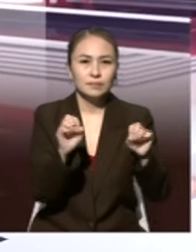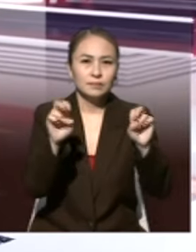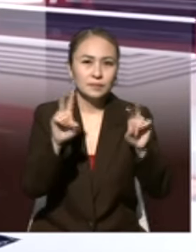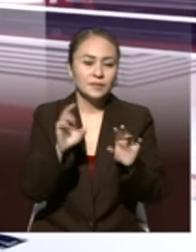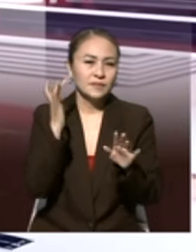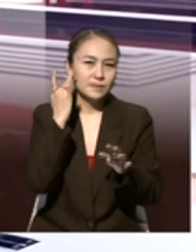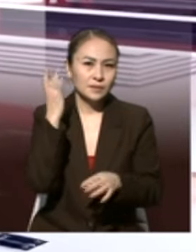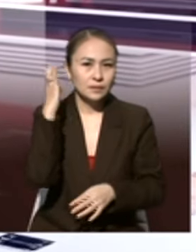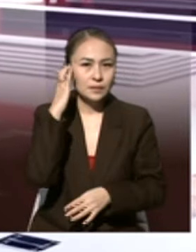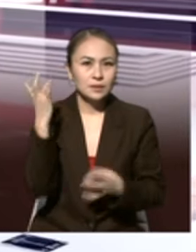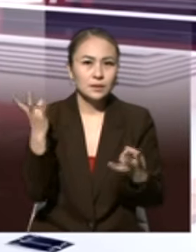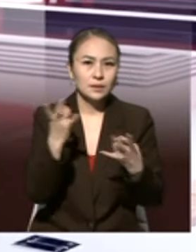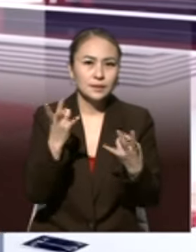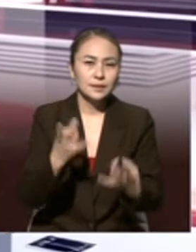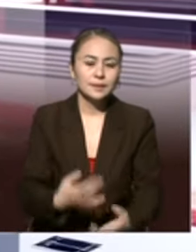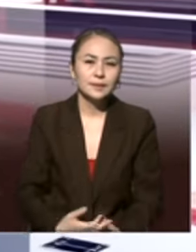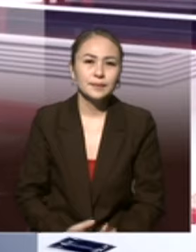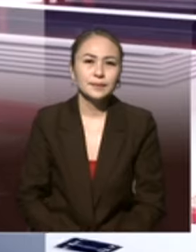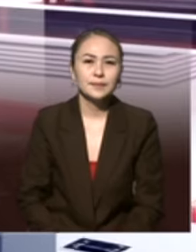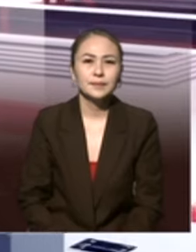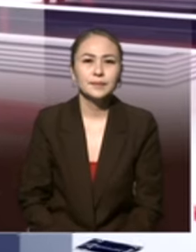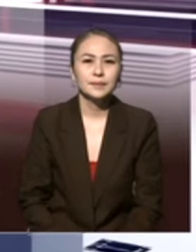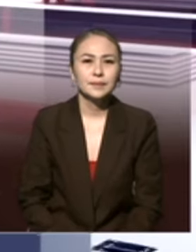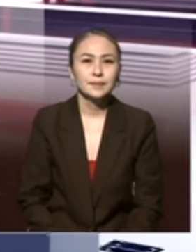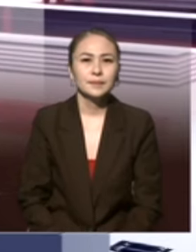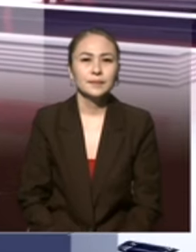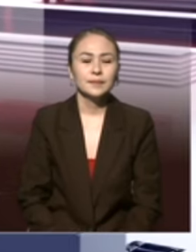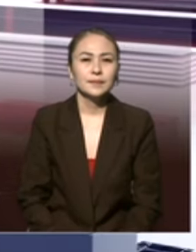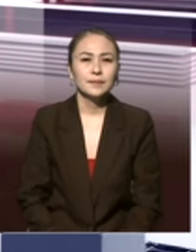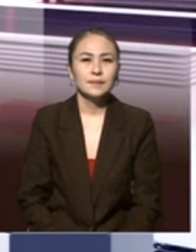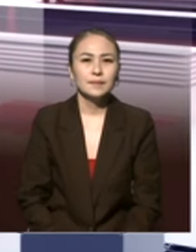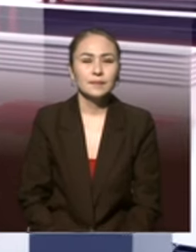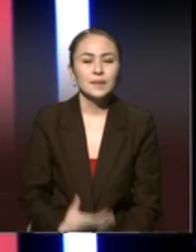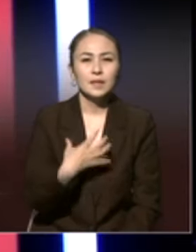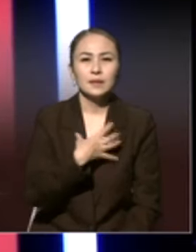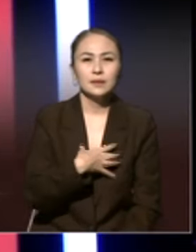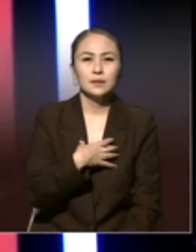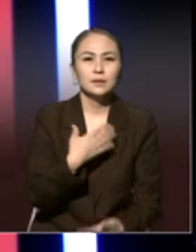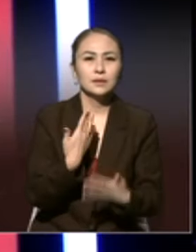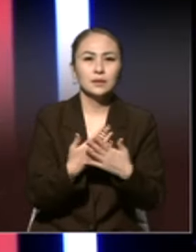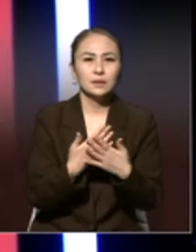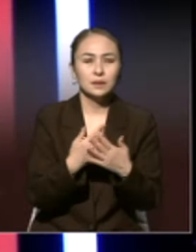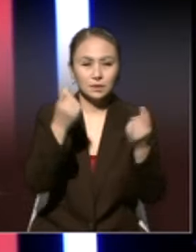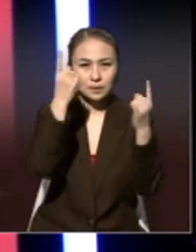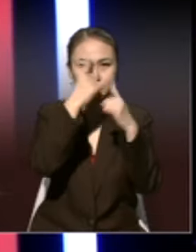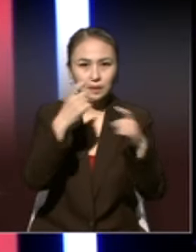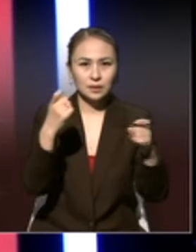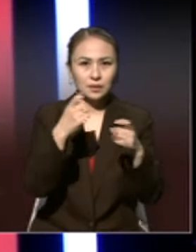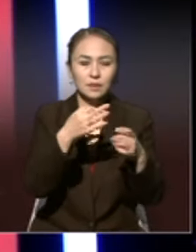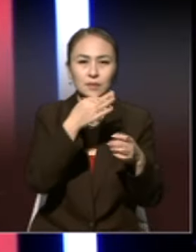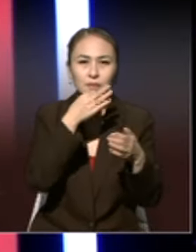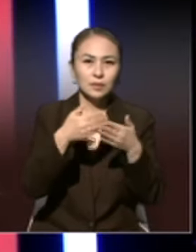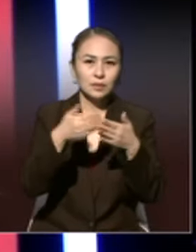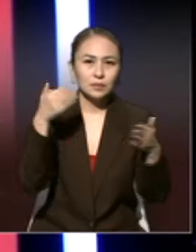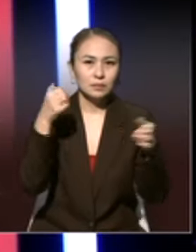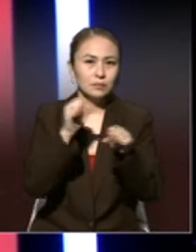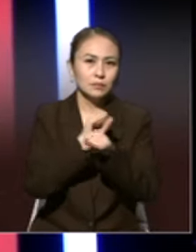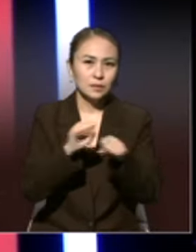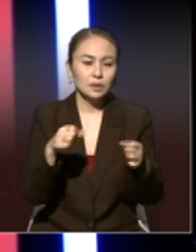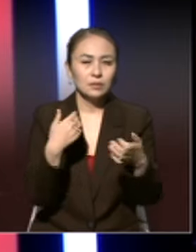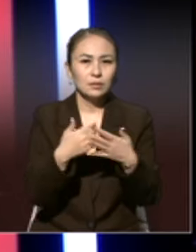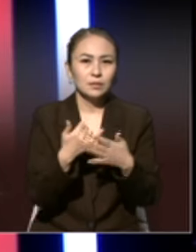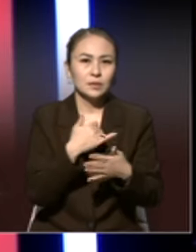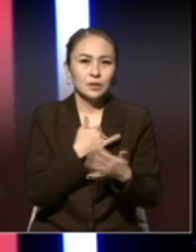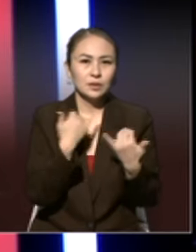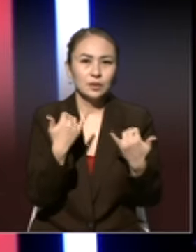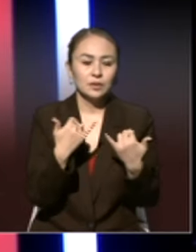мұлжытпай орындауын сұраймыз. Елдар Мырза, негізі бұл дабылды ертерек беруге болмас па еді? Мысалға бізде